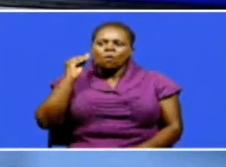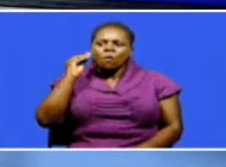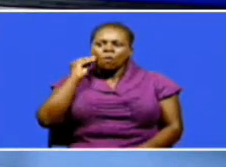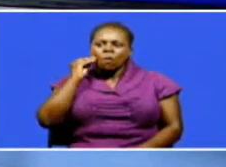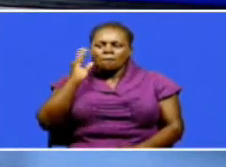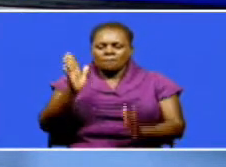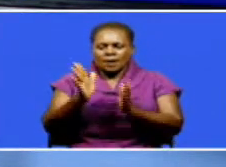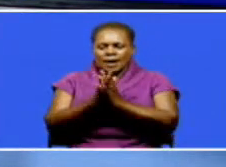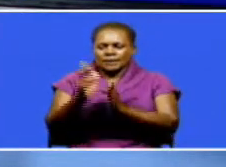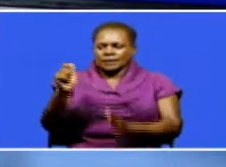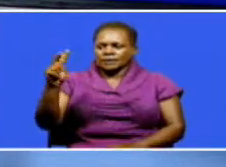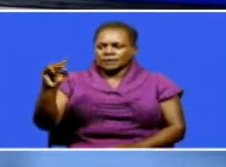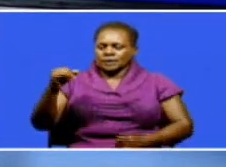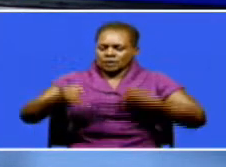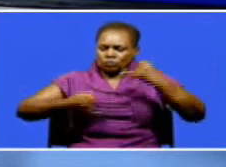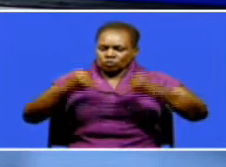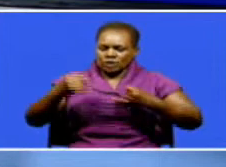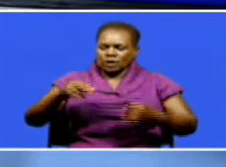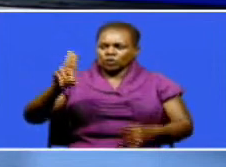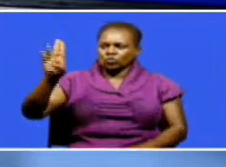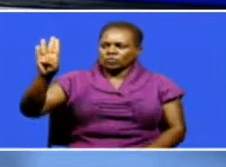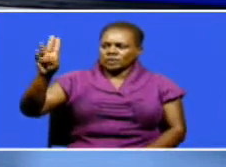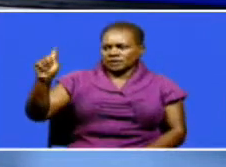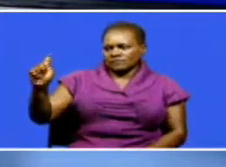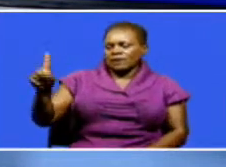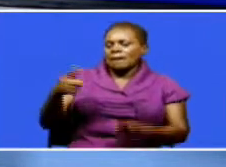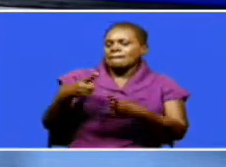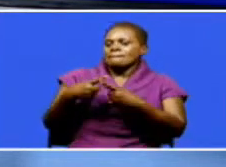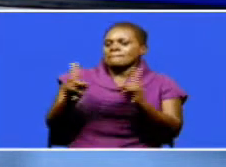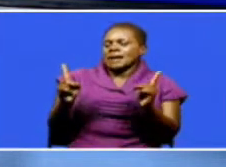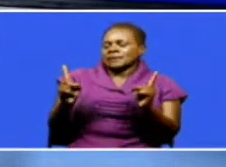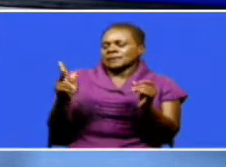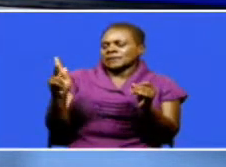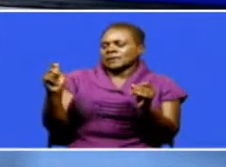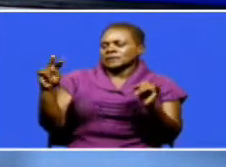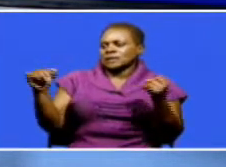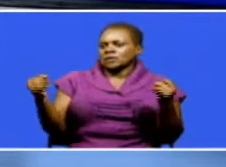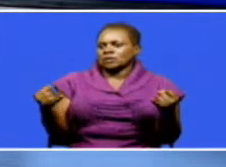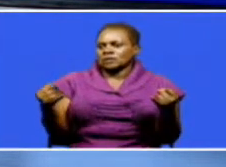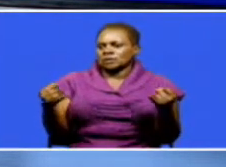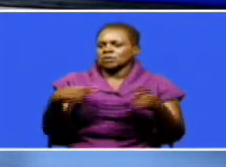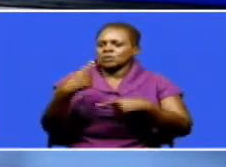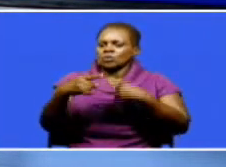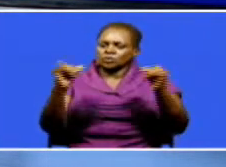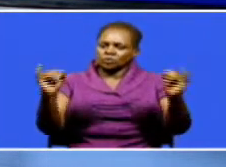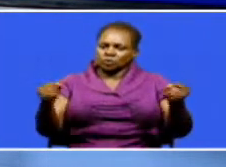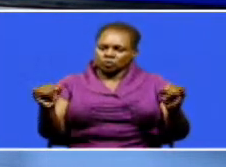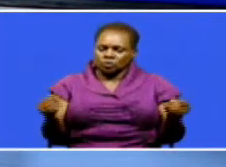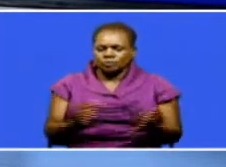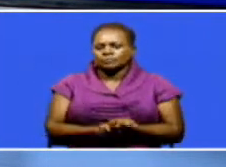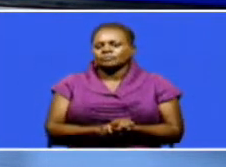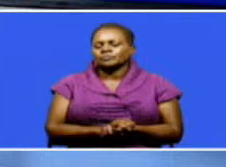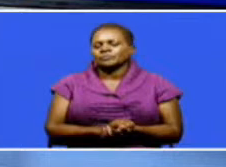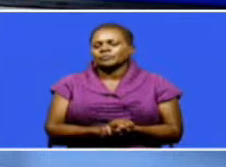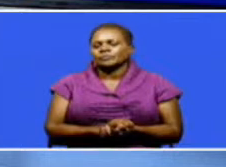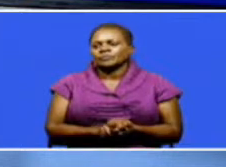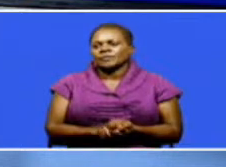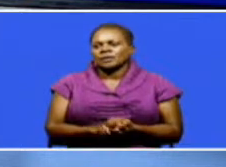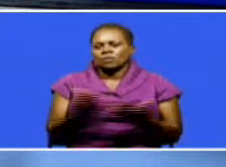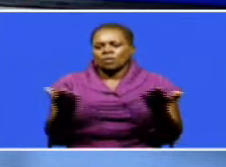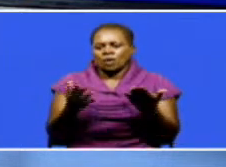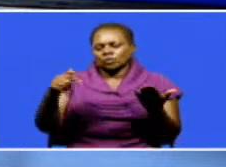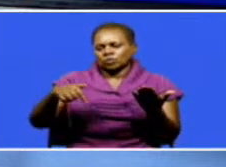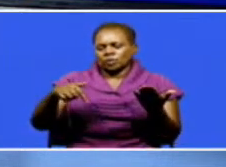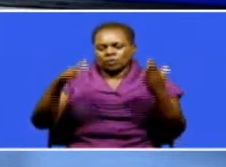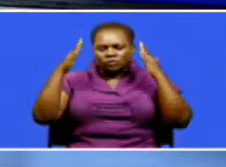runinga ya KTN Home na vile vile Burudani TV. Lakini ndani ya KTN News basi tunaendelea na taarifa ambapo katika wako wapi siku